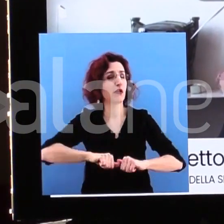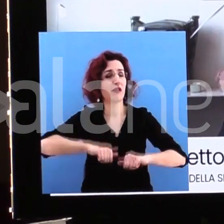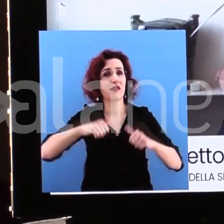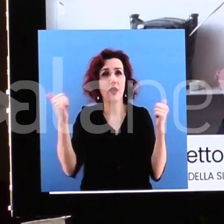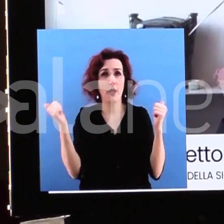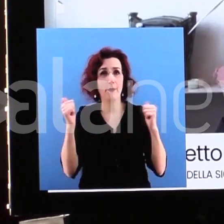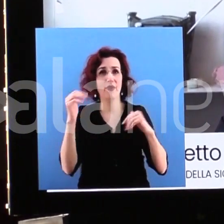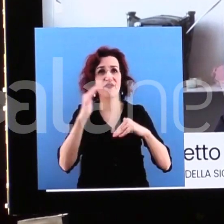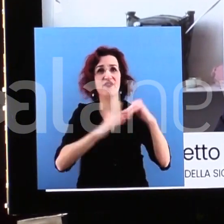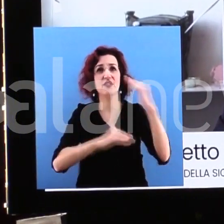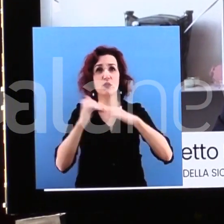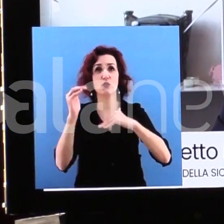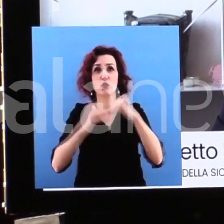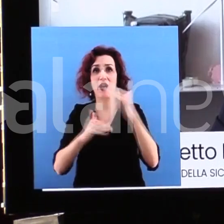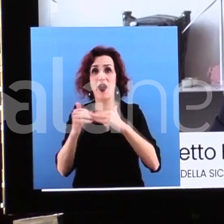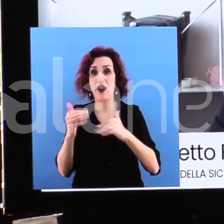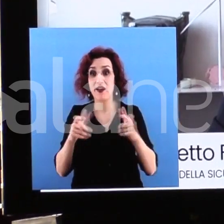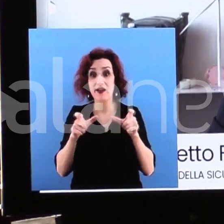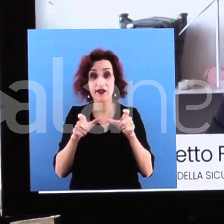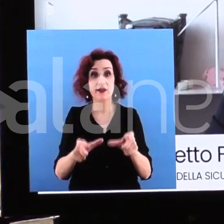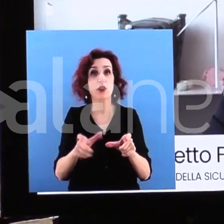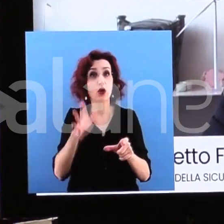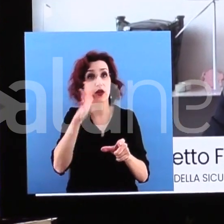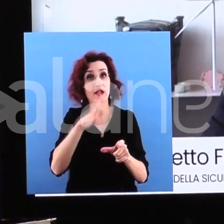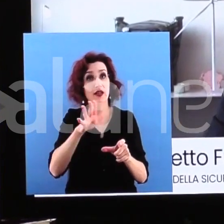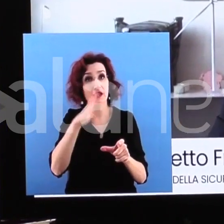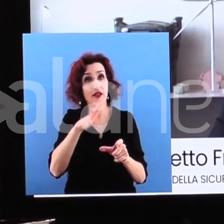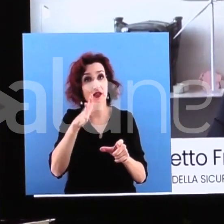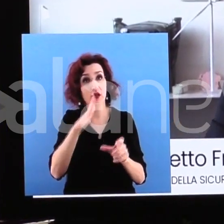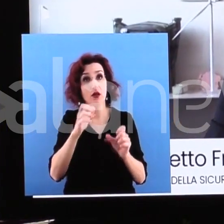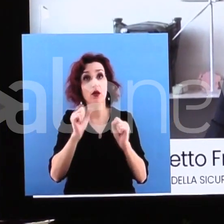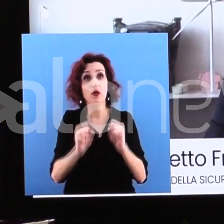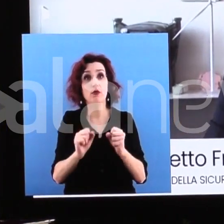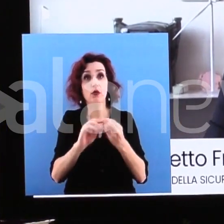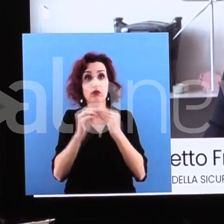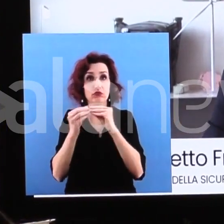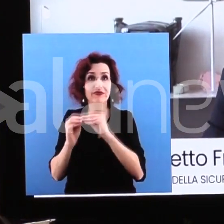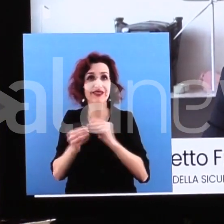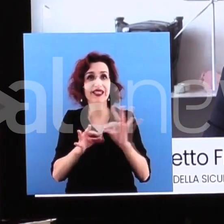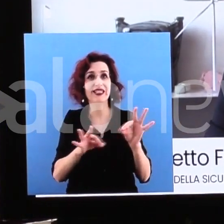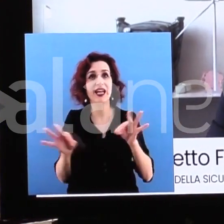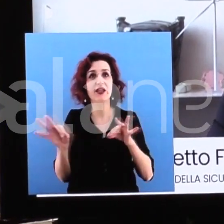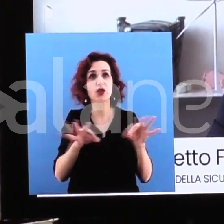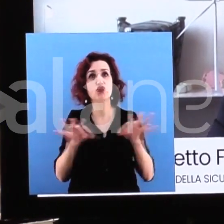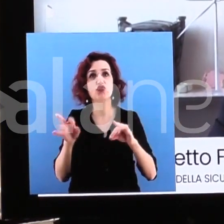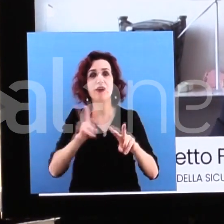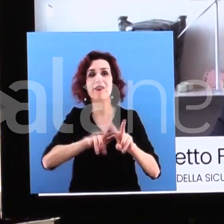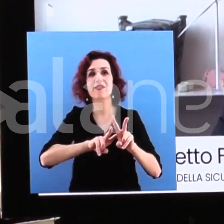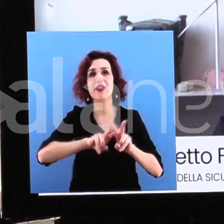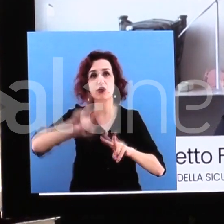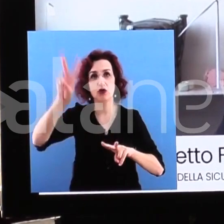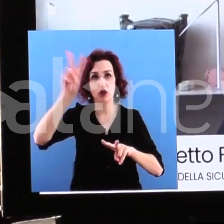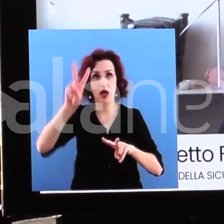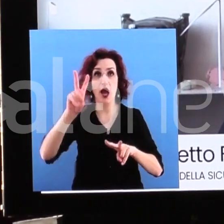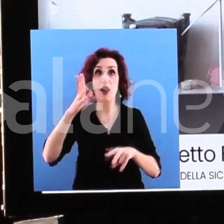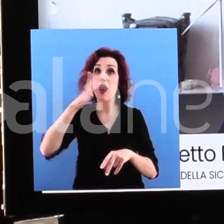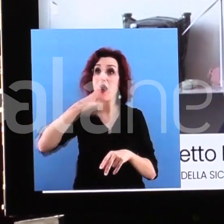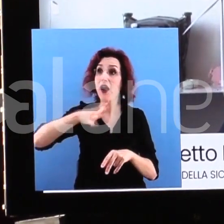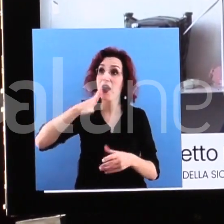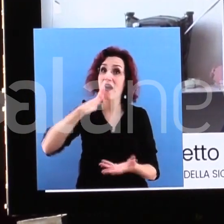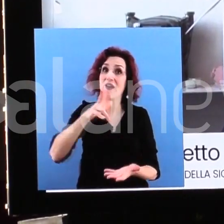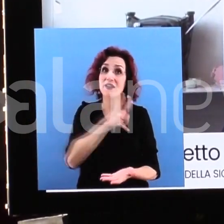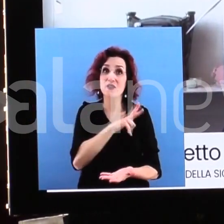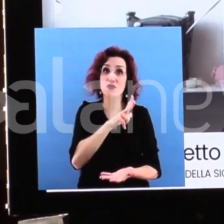idrico e per consentire il dispiegamento di una strategia nazionale di impiego della risorsa idrica in tutto il